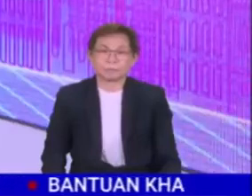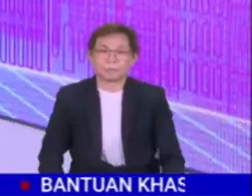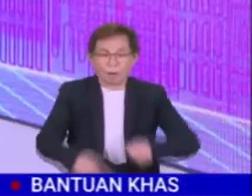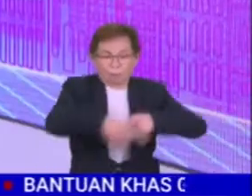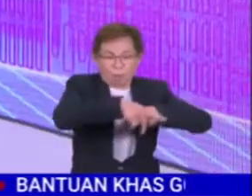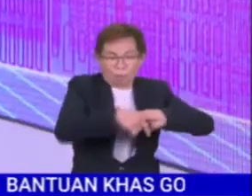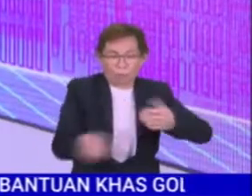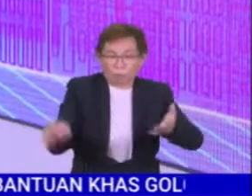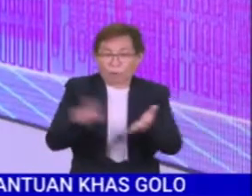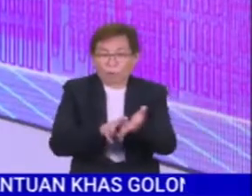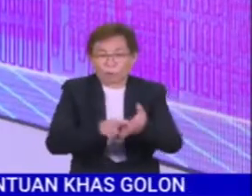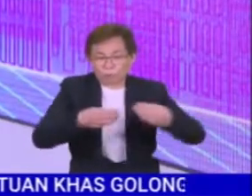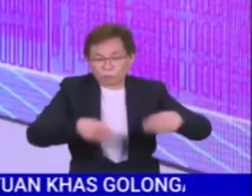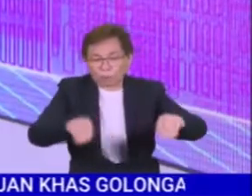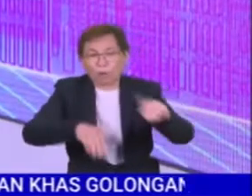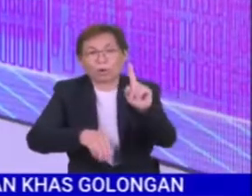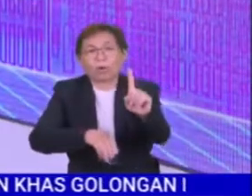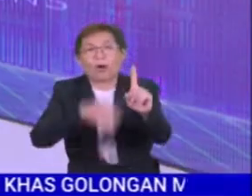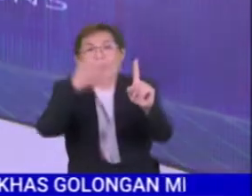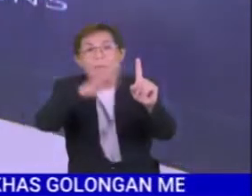Proton merekodkan jualan